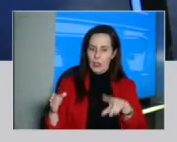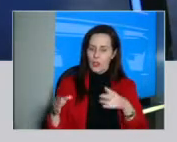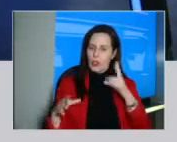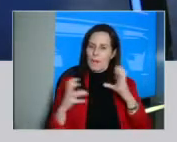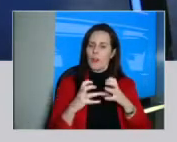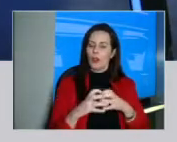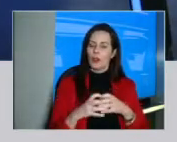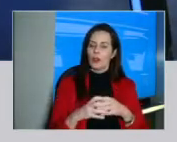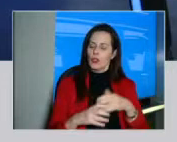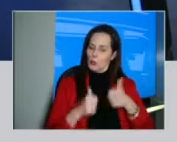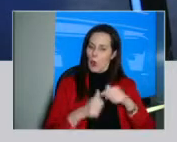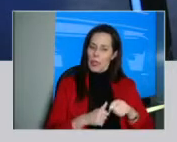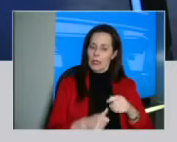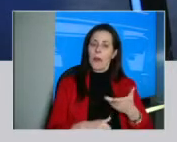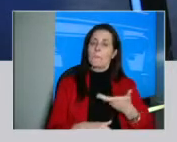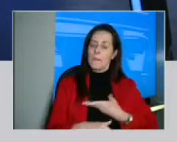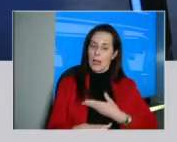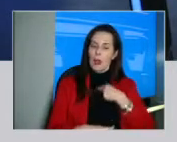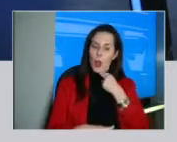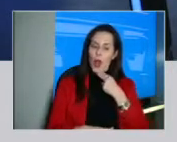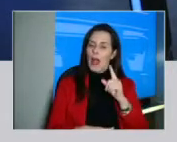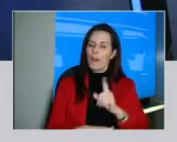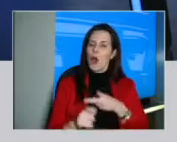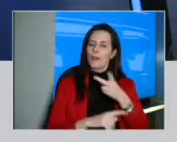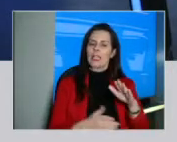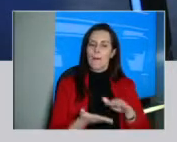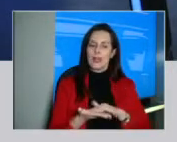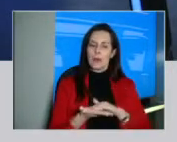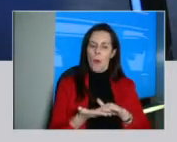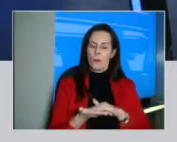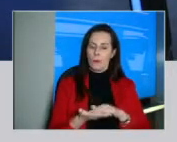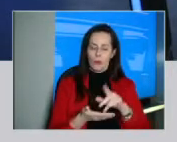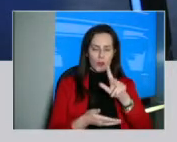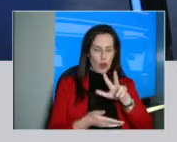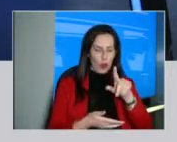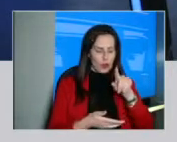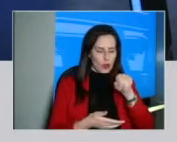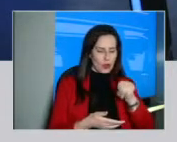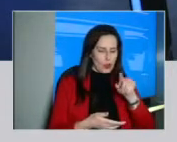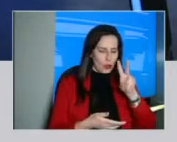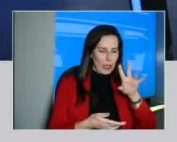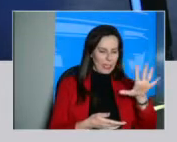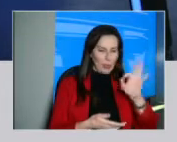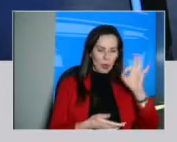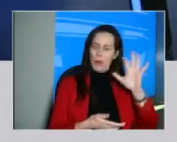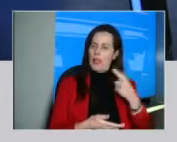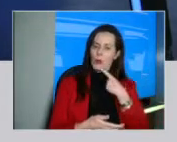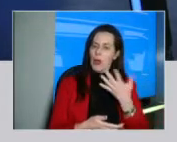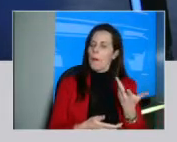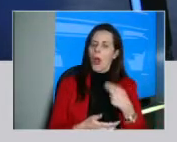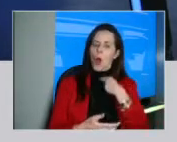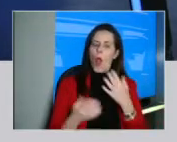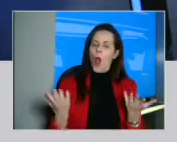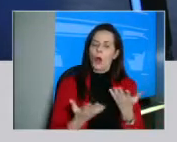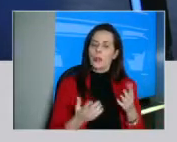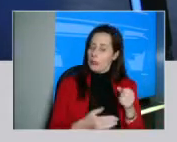מפלגות, שרץ על הכנסת, מקבלת קולות, אבל לא עוברת את אחוז החסימה שעומד על 3.25%. מה זה אומר? לאן הולכים